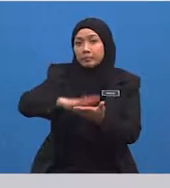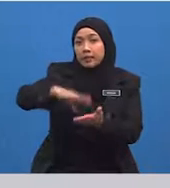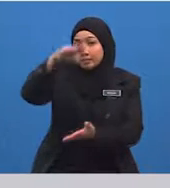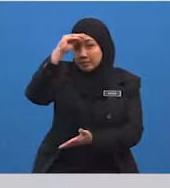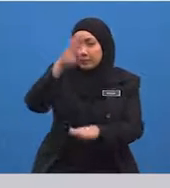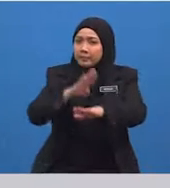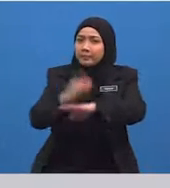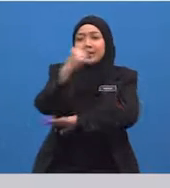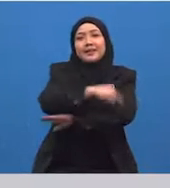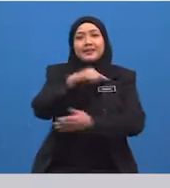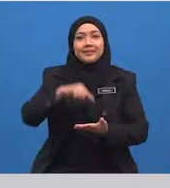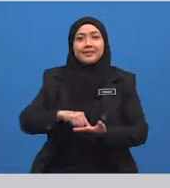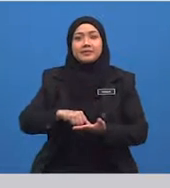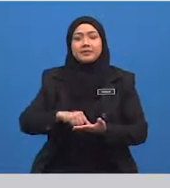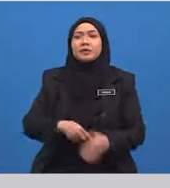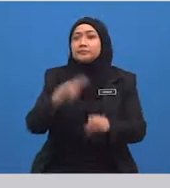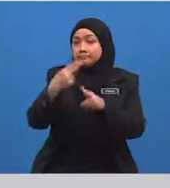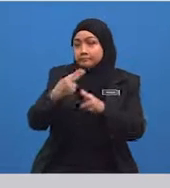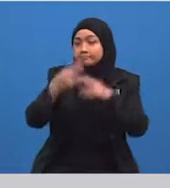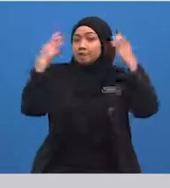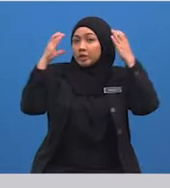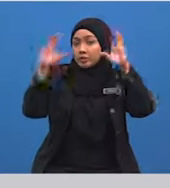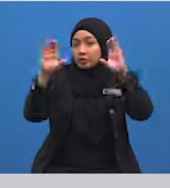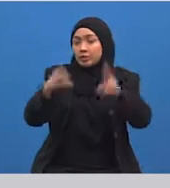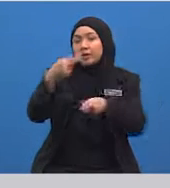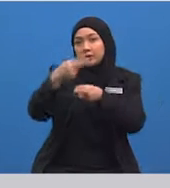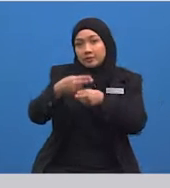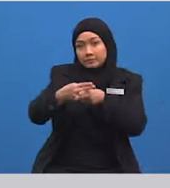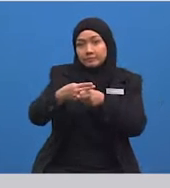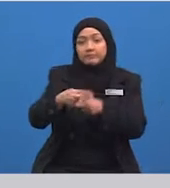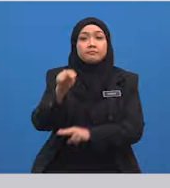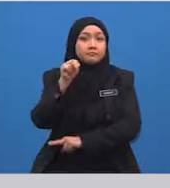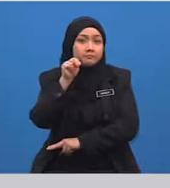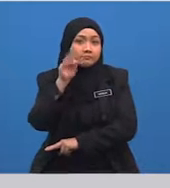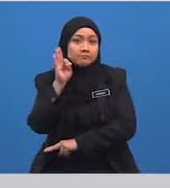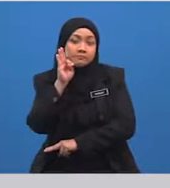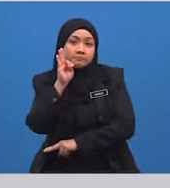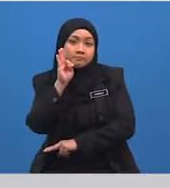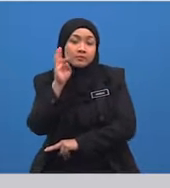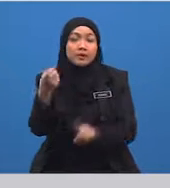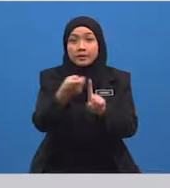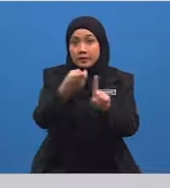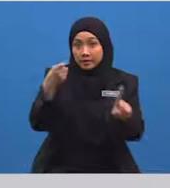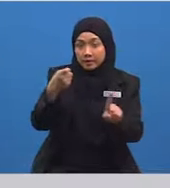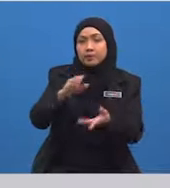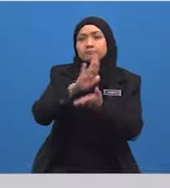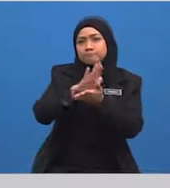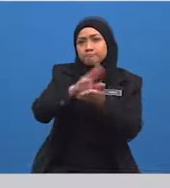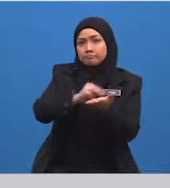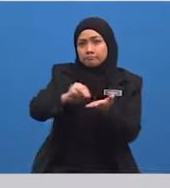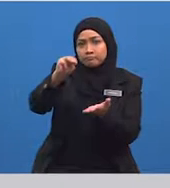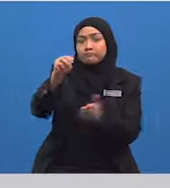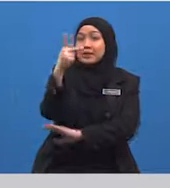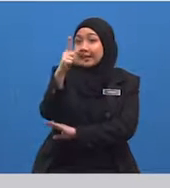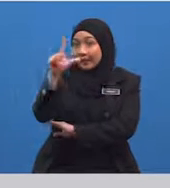kita pada hari ini. Nama cikgu, Cikgu Norfiza binti Arifin dari SMK Orkid Desa